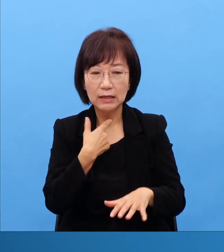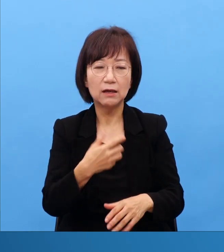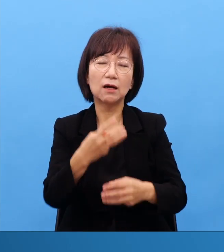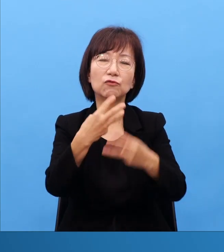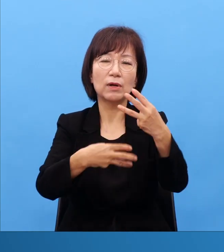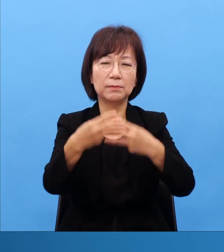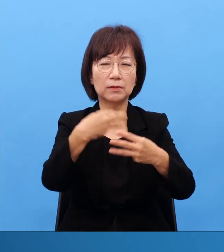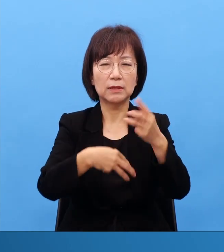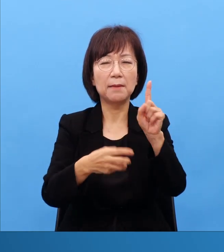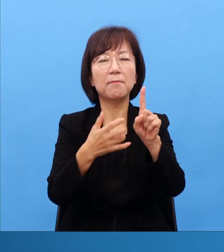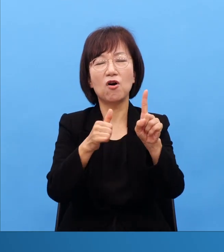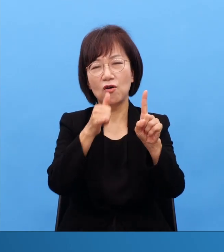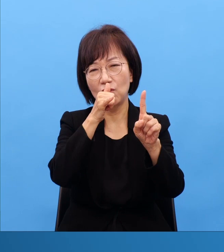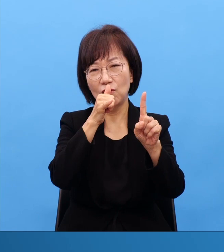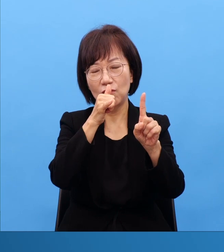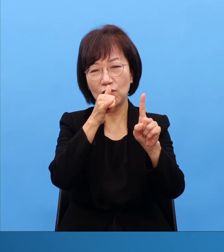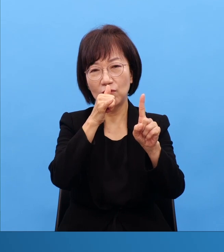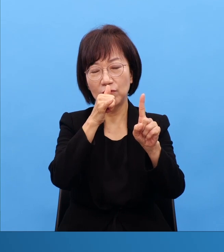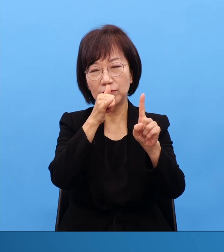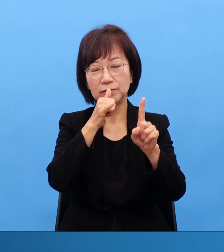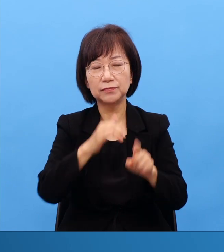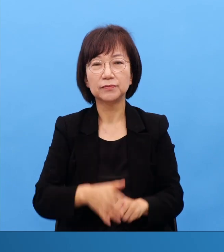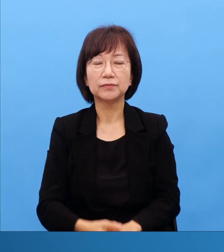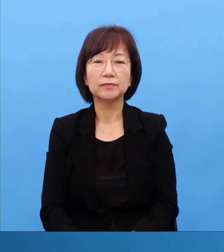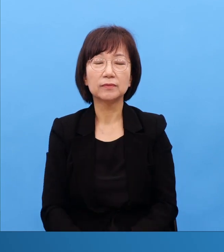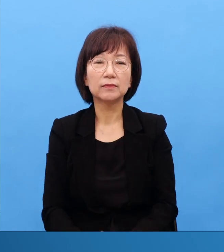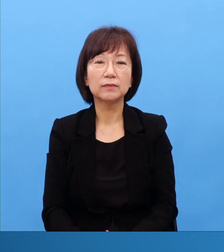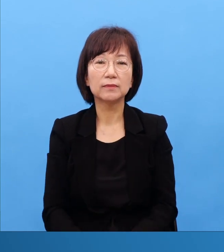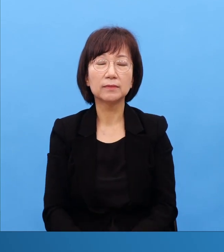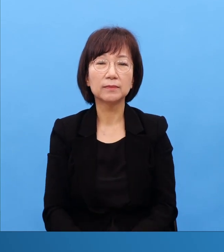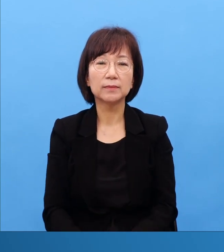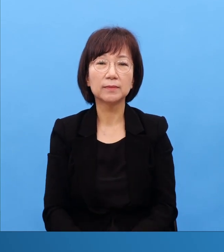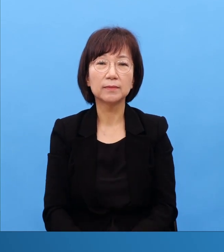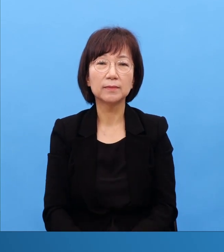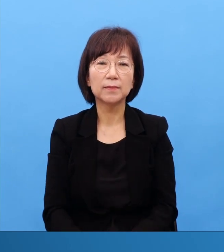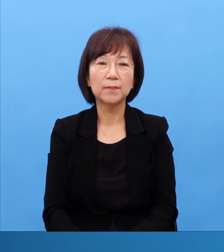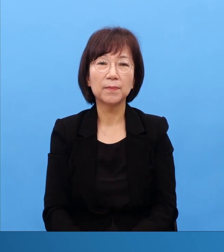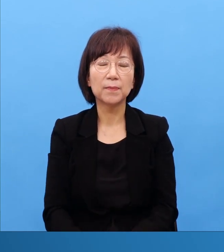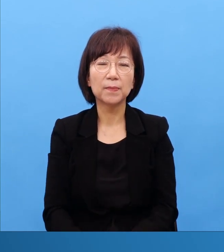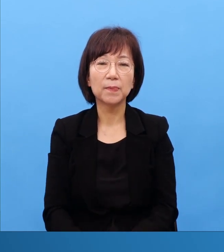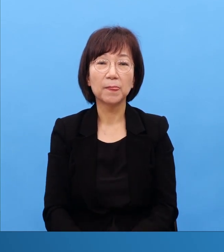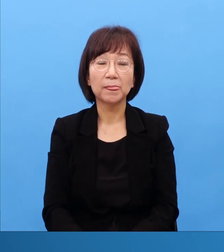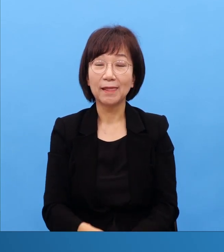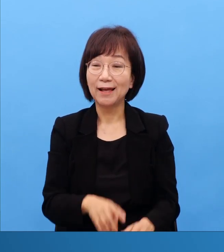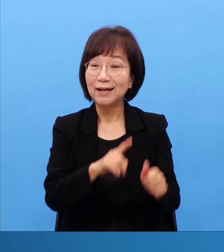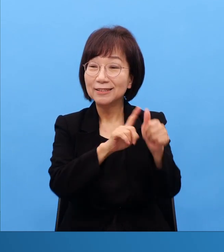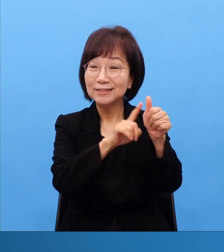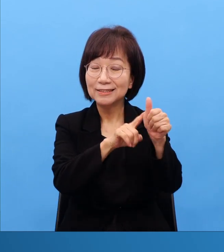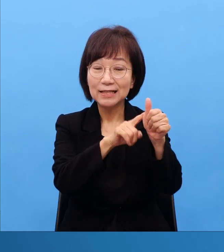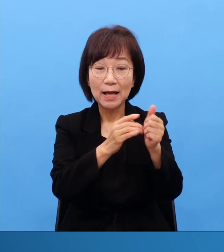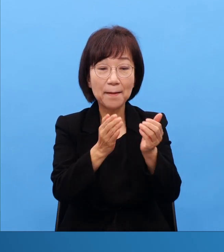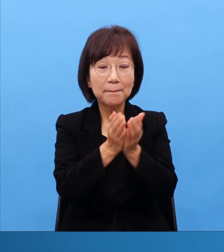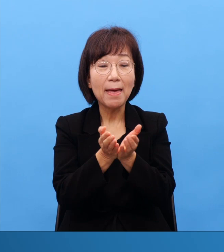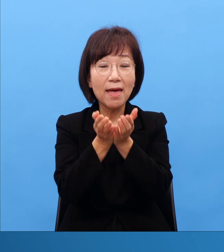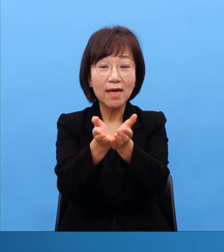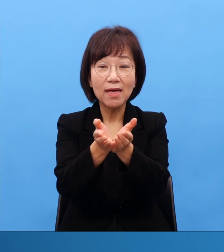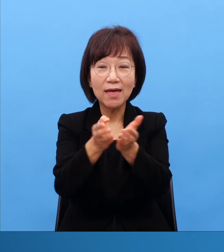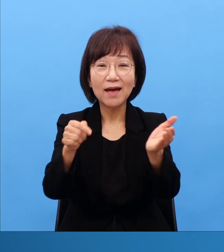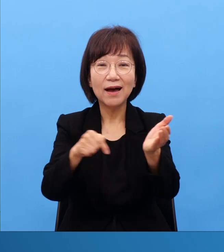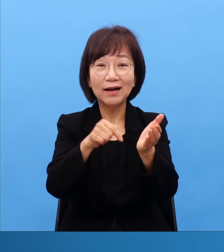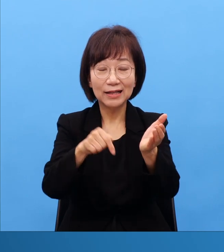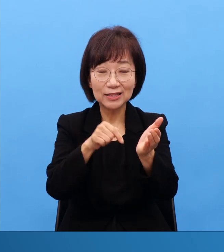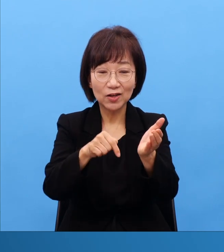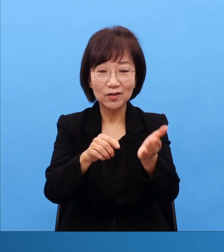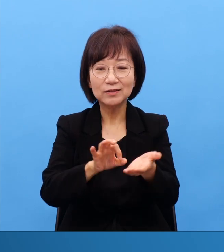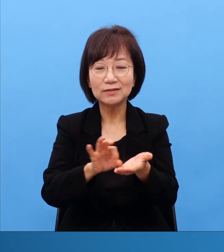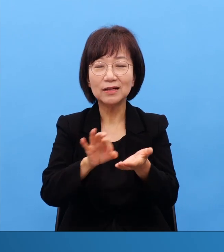when the North Koreans bombed it and he perished in that. 그 친구가 그 배 안에서 쓰던 그